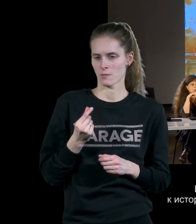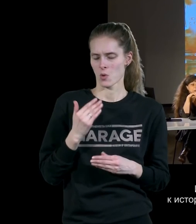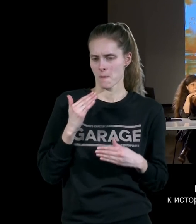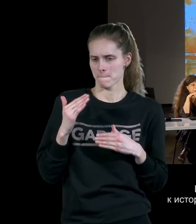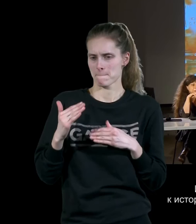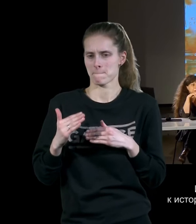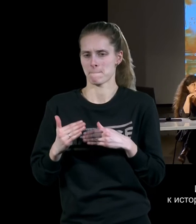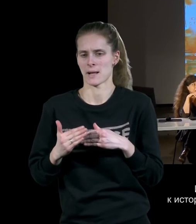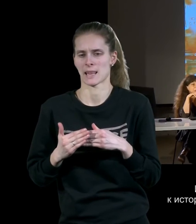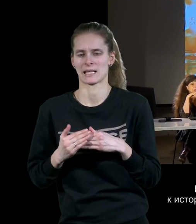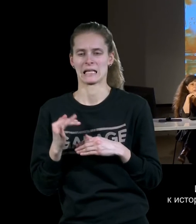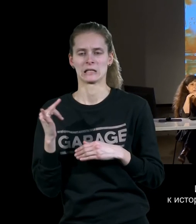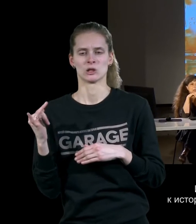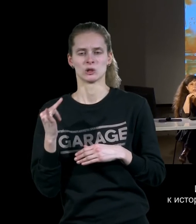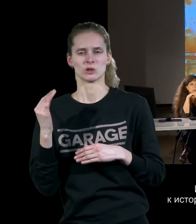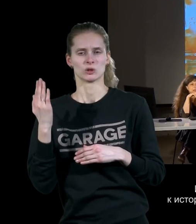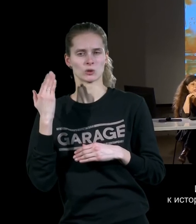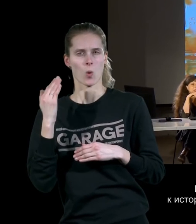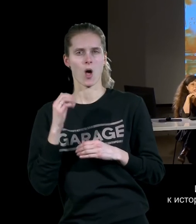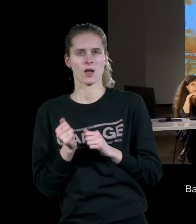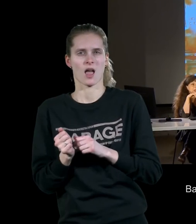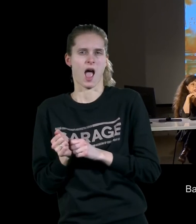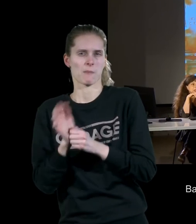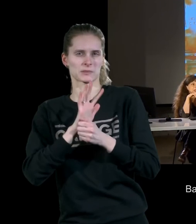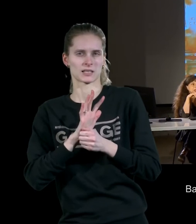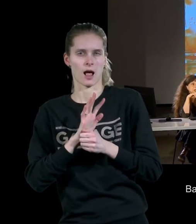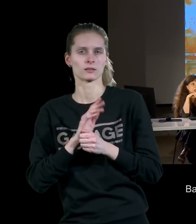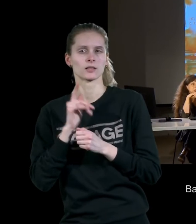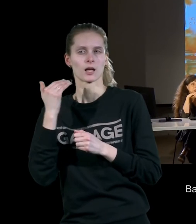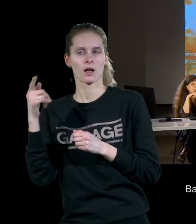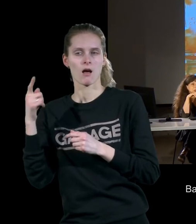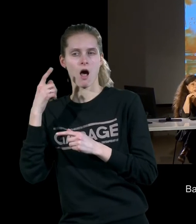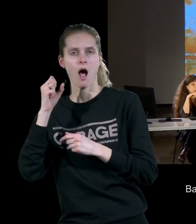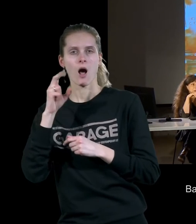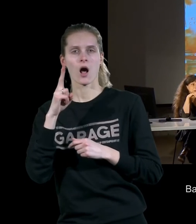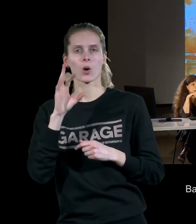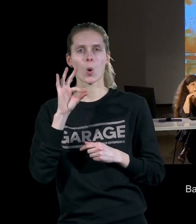что разрабатывал Кандинский, Василий Кандинский, который